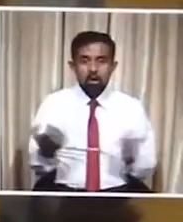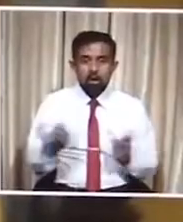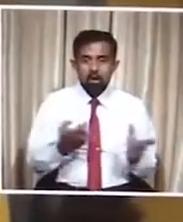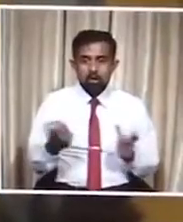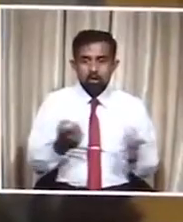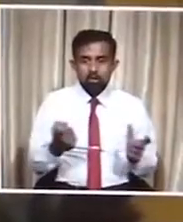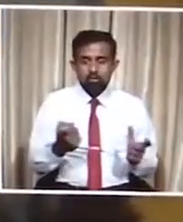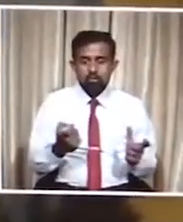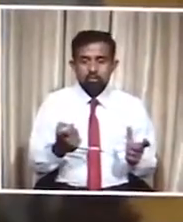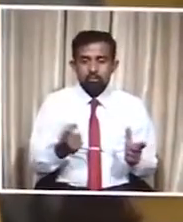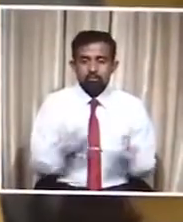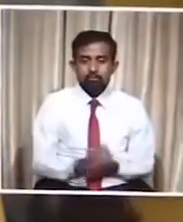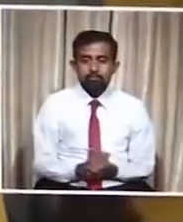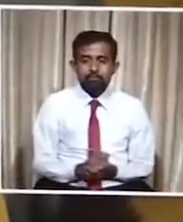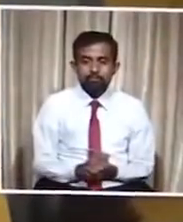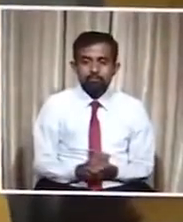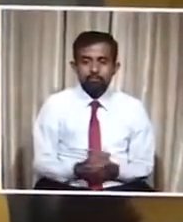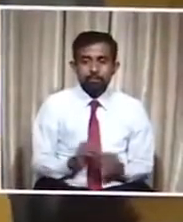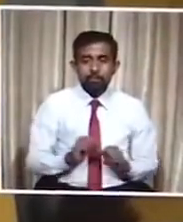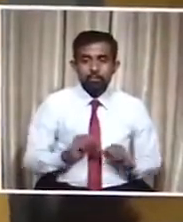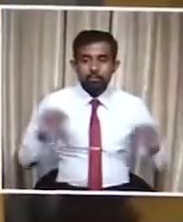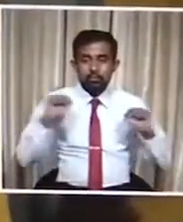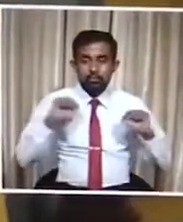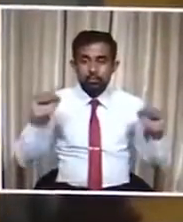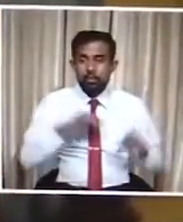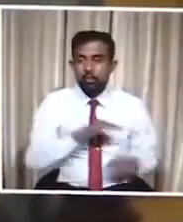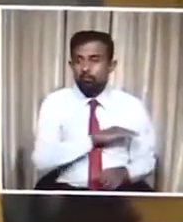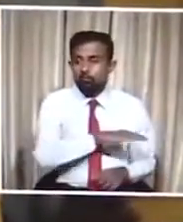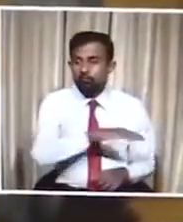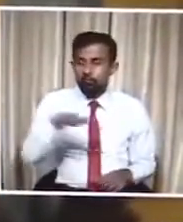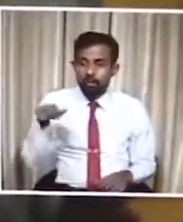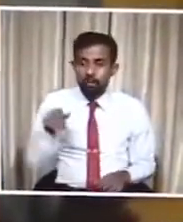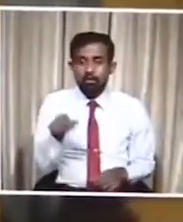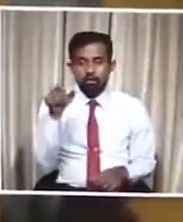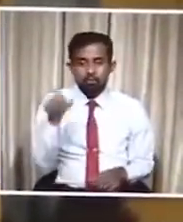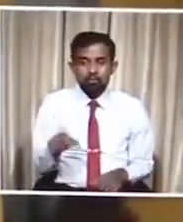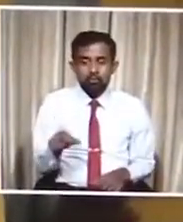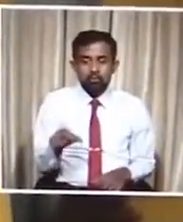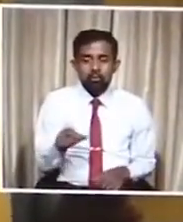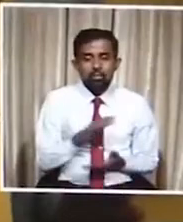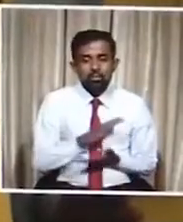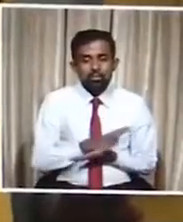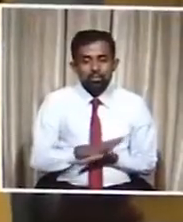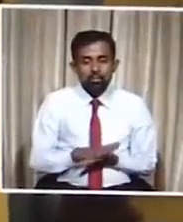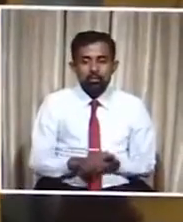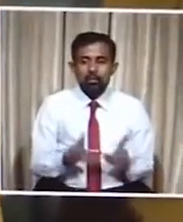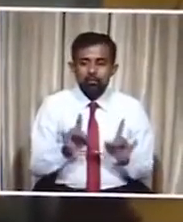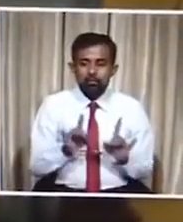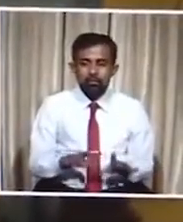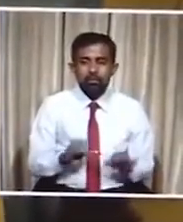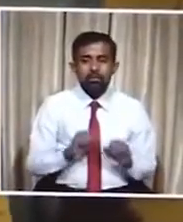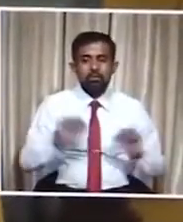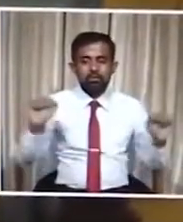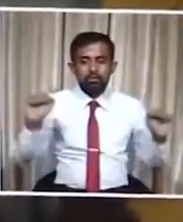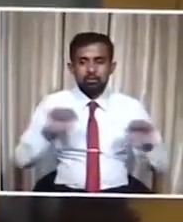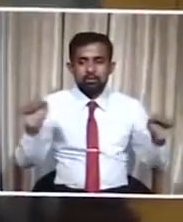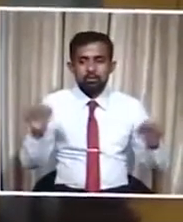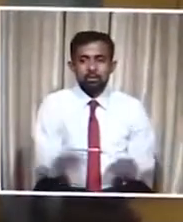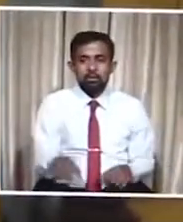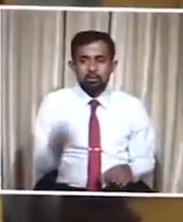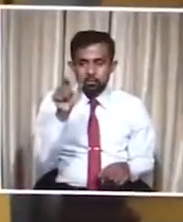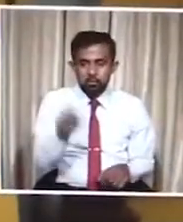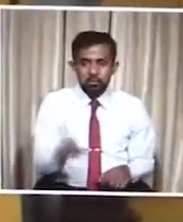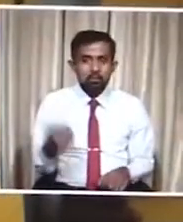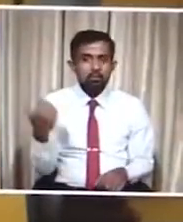உறவுகள் போராட்ட களத்திலே இருந்தவர்கள், அகிம்சையான போராட்ட களத்திலே ஜனநாயக வழியில் இருந்தவர்கள் நோய்வாய்ப்பட்டு